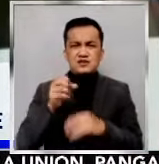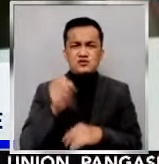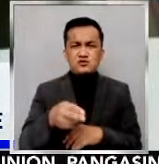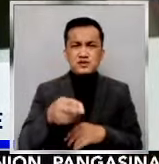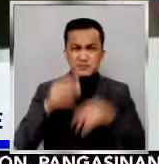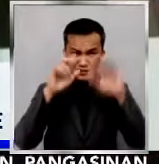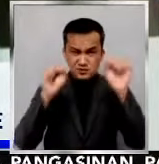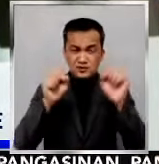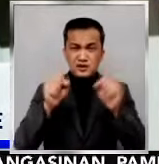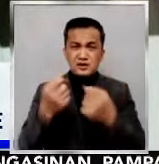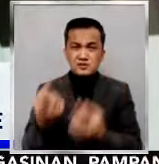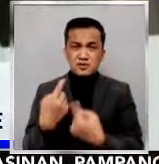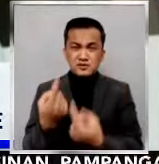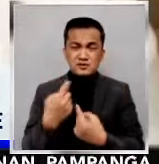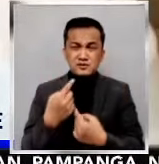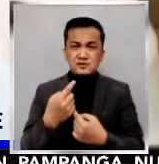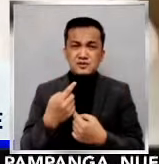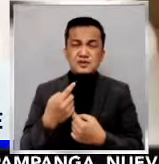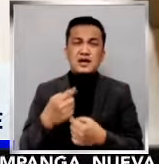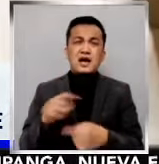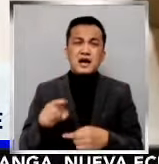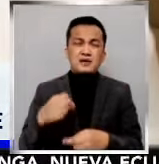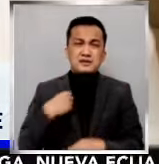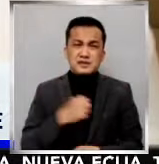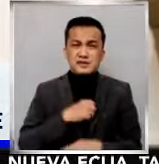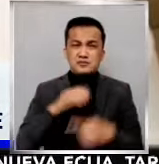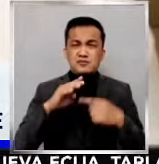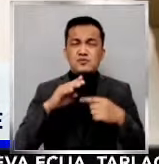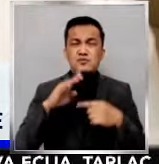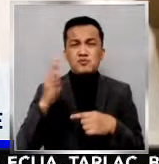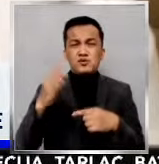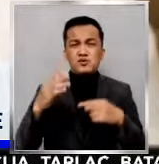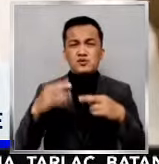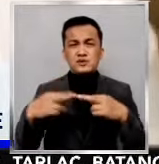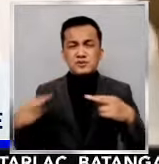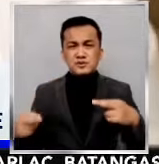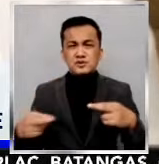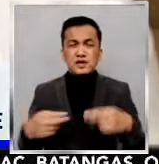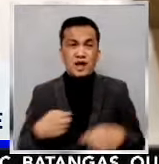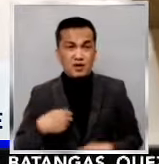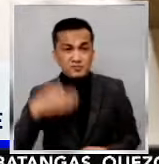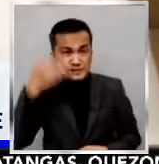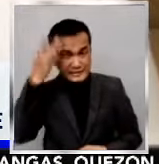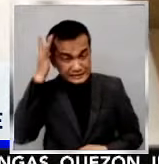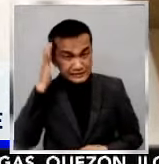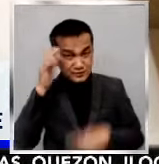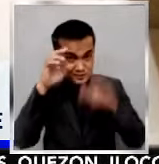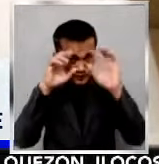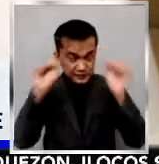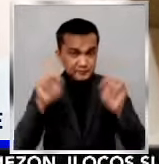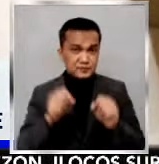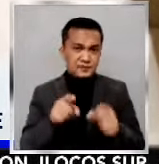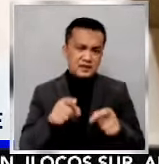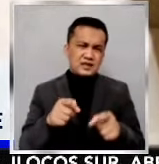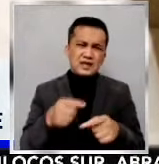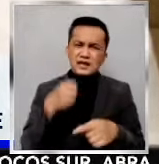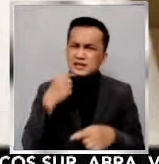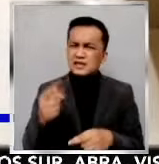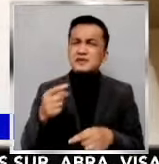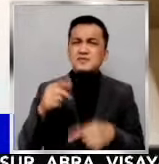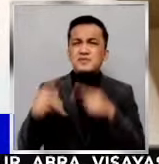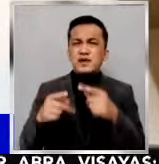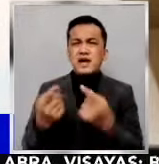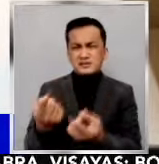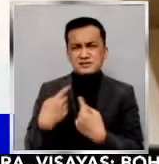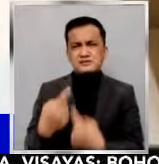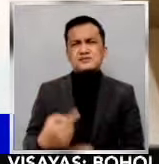tanong ng Senate Blue Ribbon Committee. And ang pakiusap ko lang, Mr. President, have your people answer the question. Anong ginawa